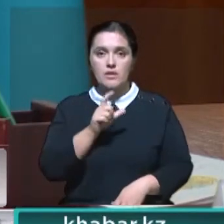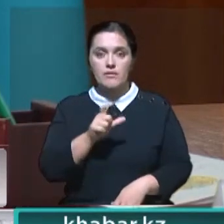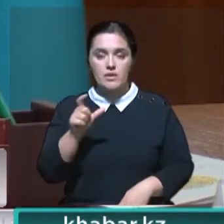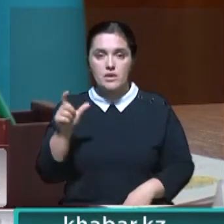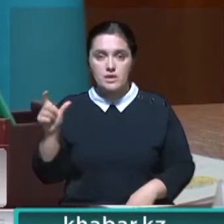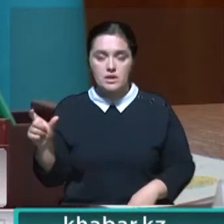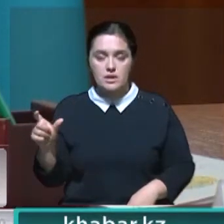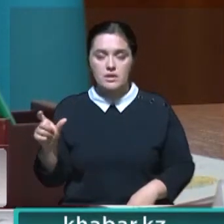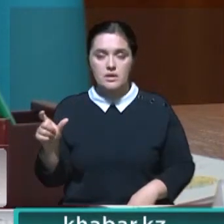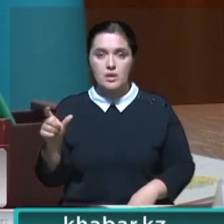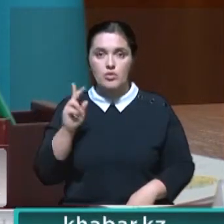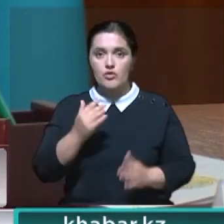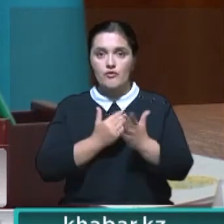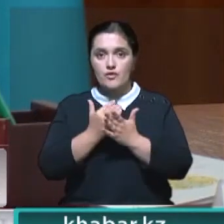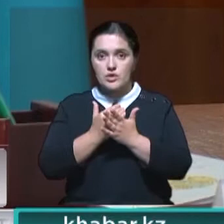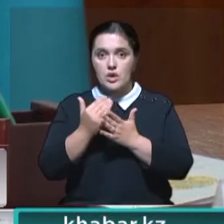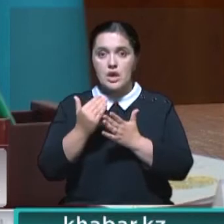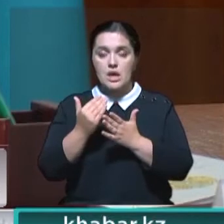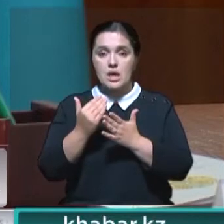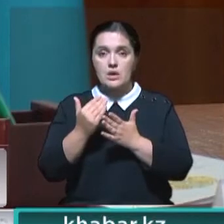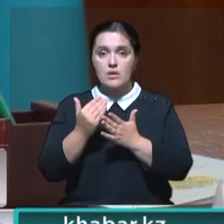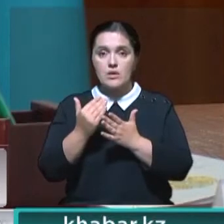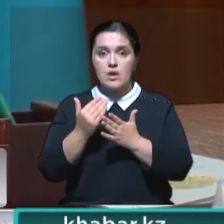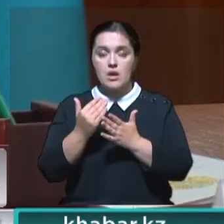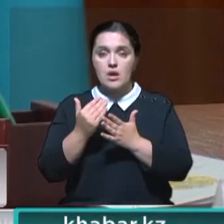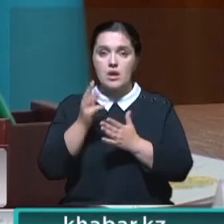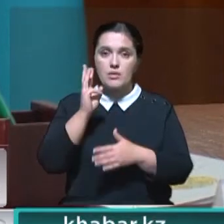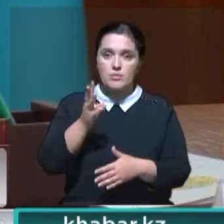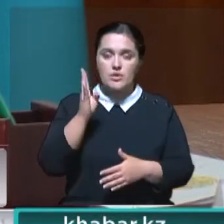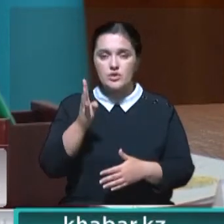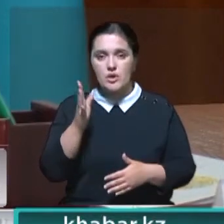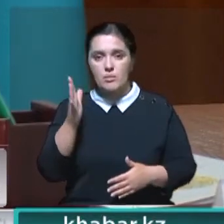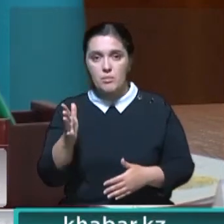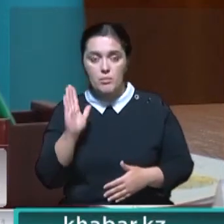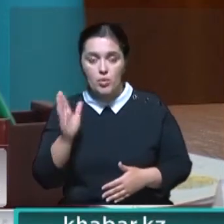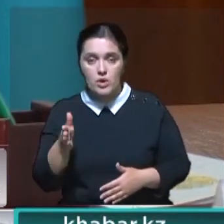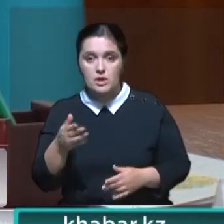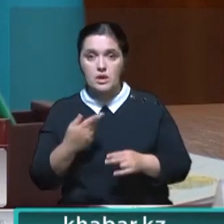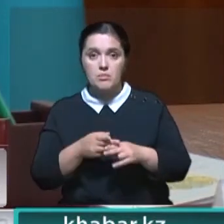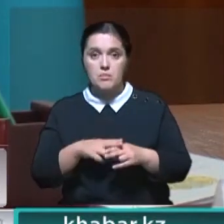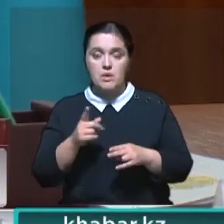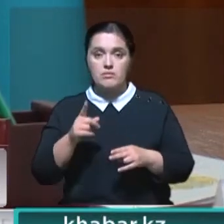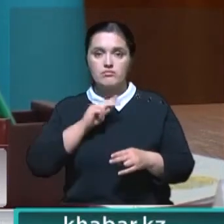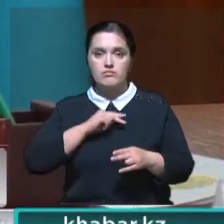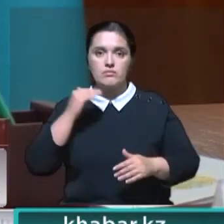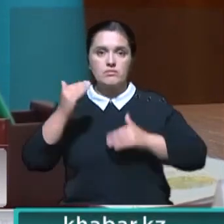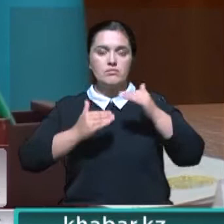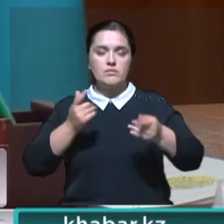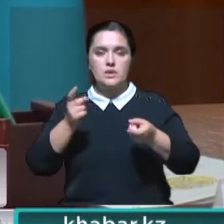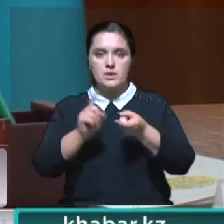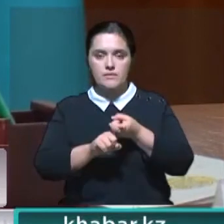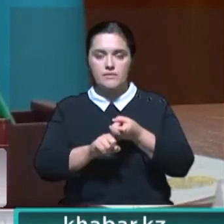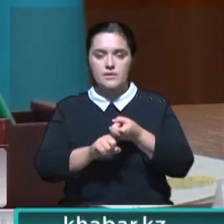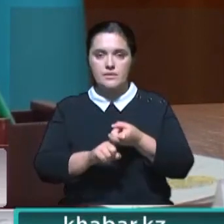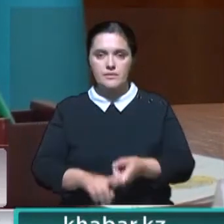высокую оценку. Для исключения формализма при оценке с целью продвижения определенных сотрудников такое назначение будет